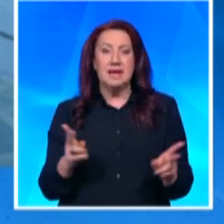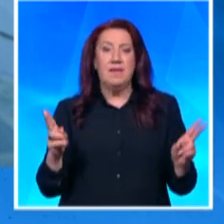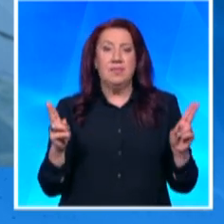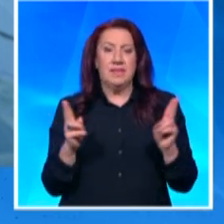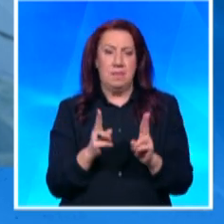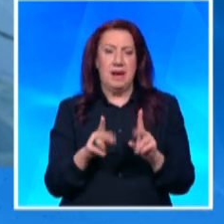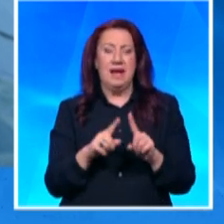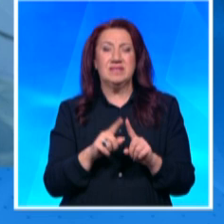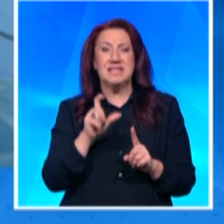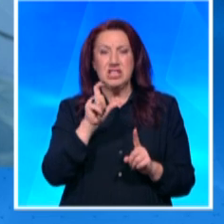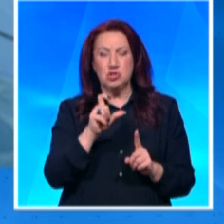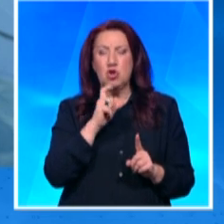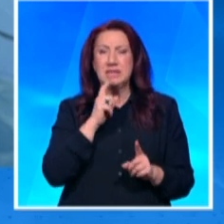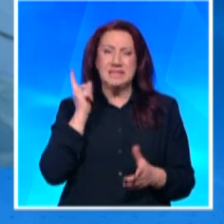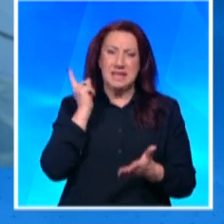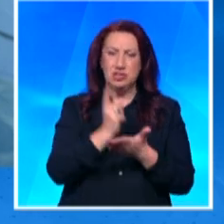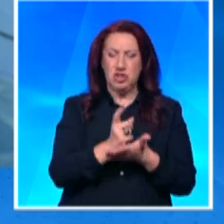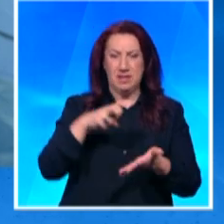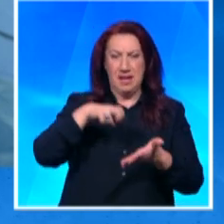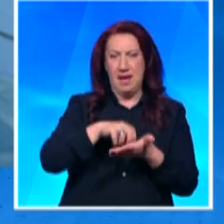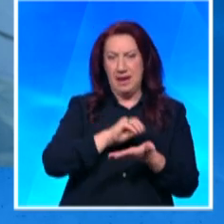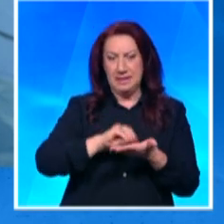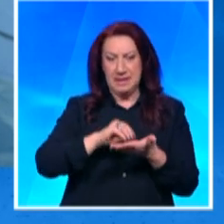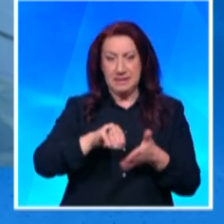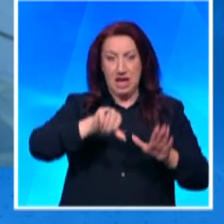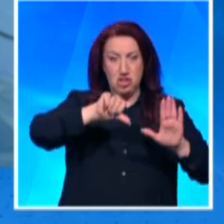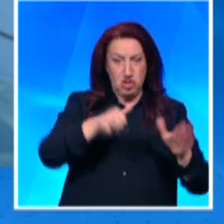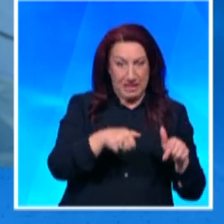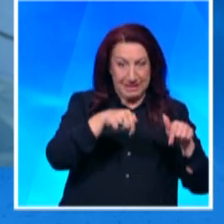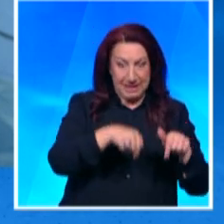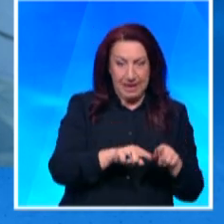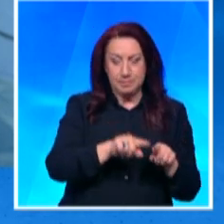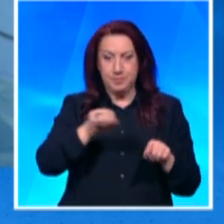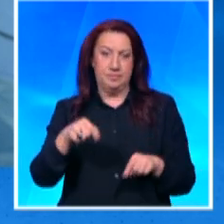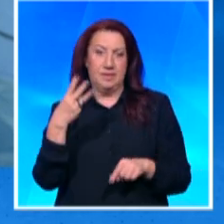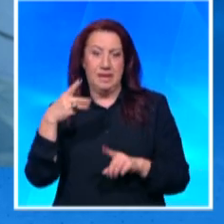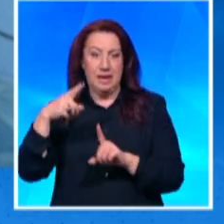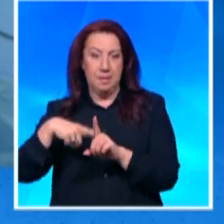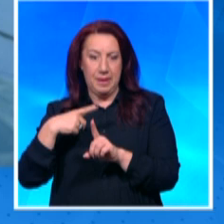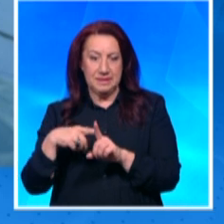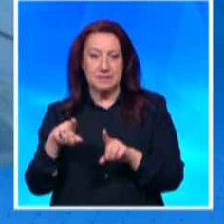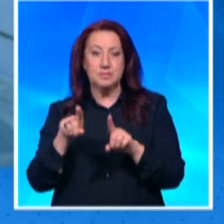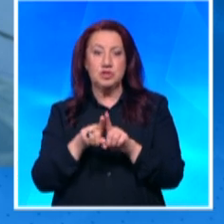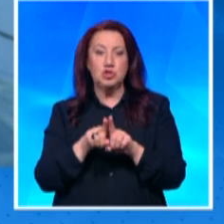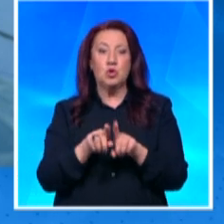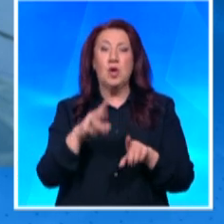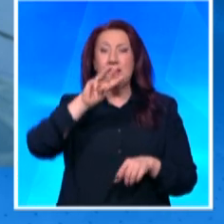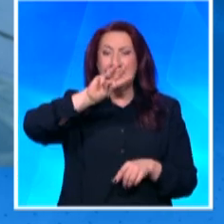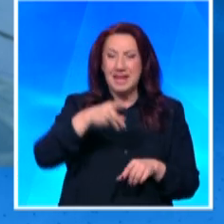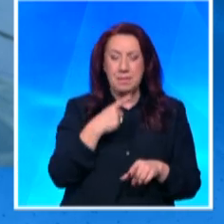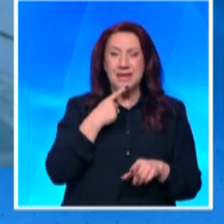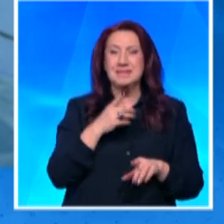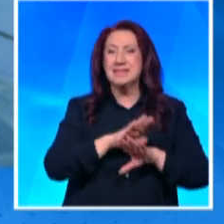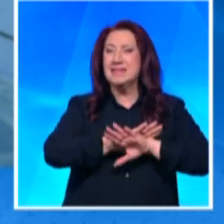труда от 6 на 3 месеца. В продължение на 3 месеца държавата ще подпомага и навършилите 18 години, които